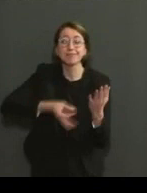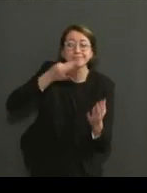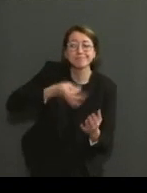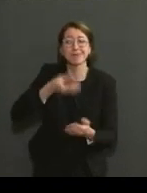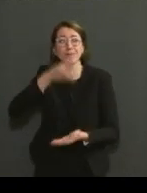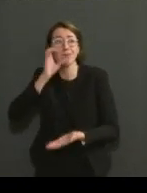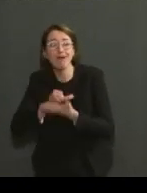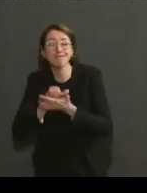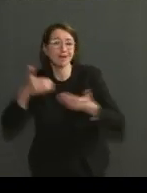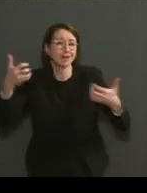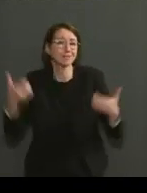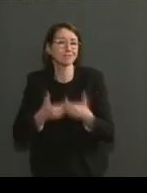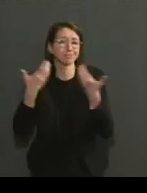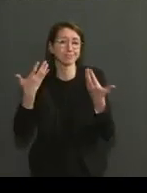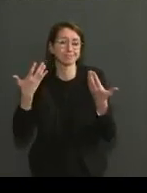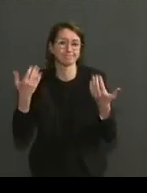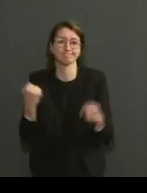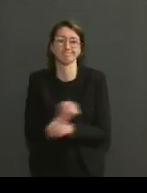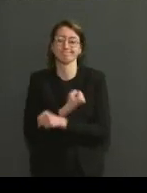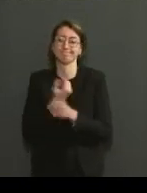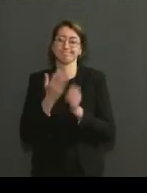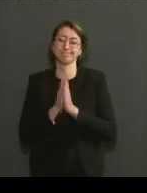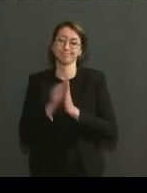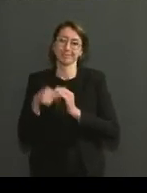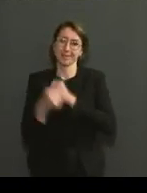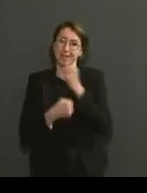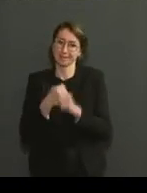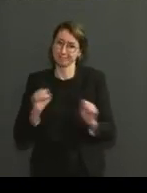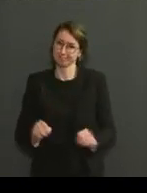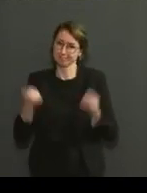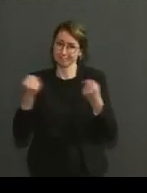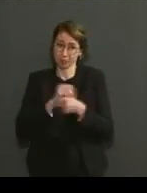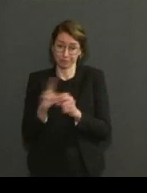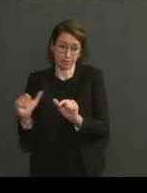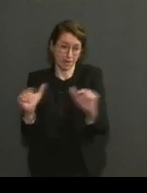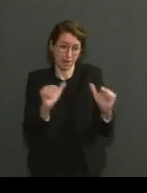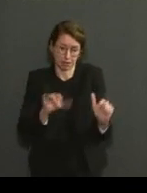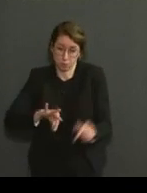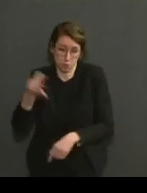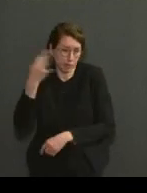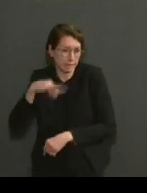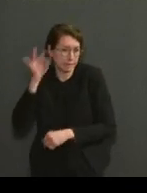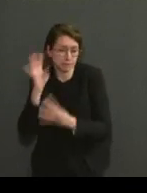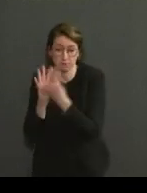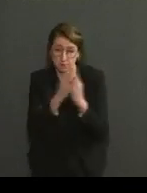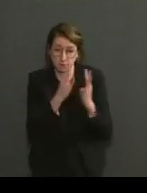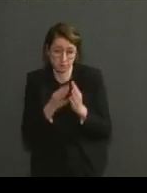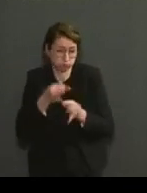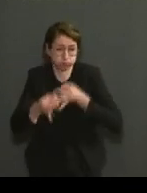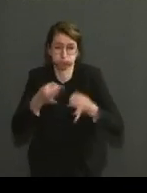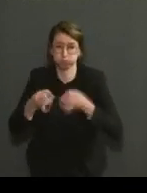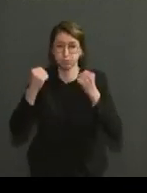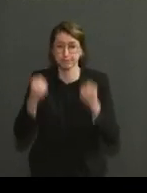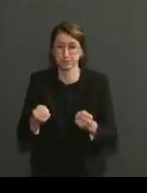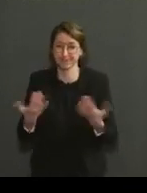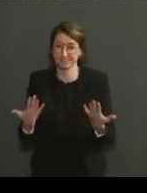situation épidémiologique actuelle, ce type d'activité reste trop risqué. Voilà pourquoi elles ne sont permises actuellement. Il faudra cette année